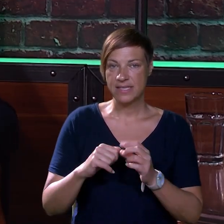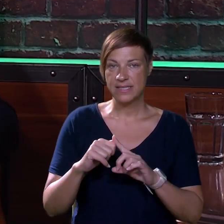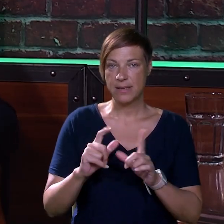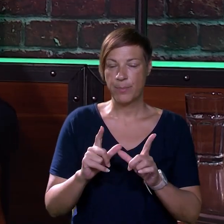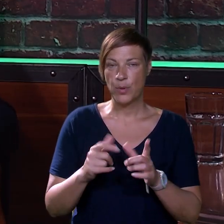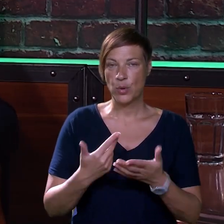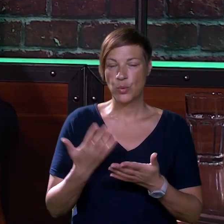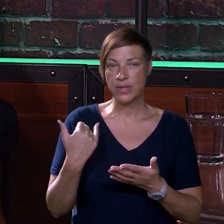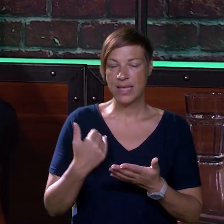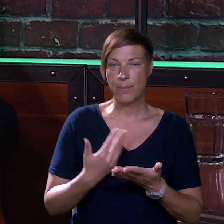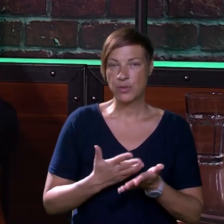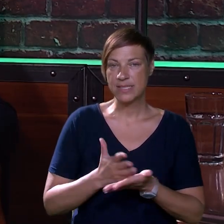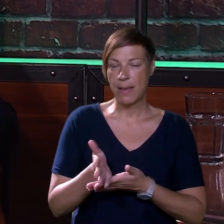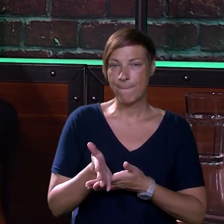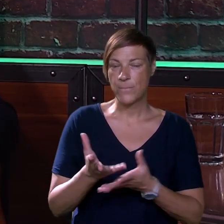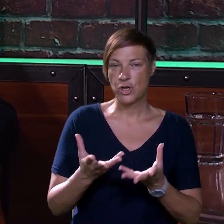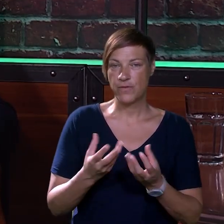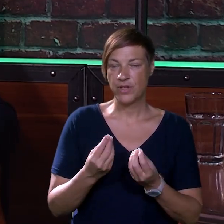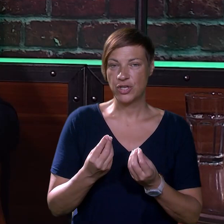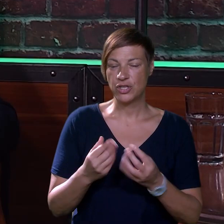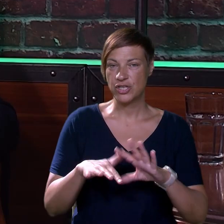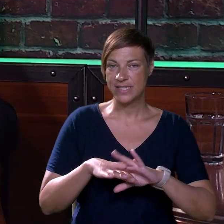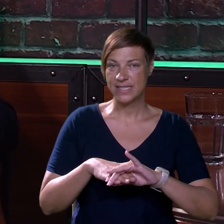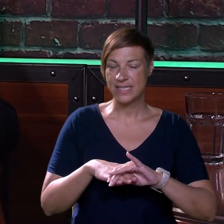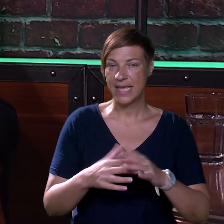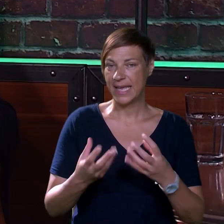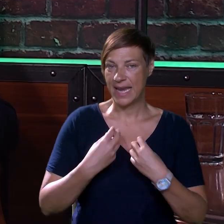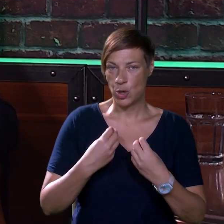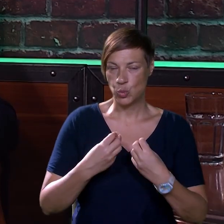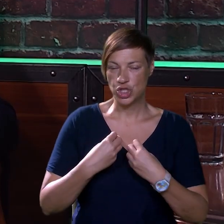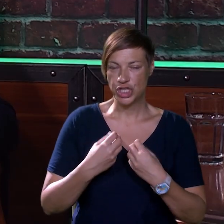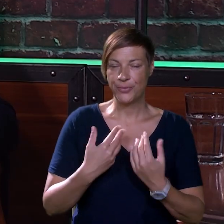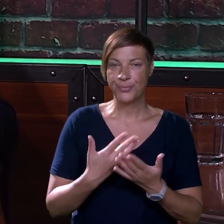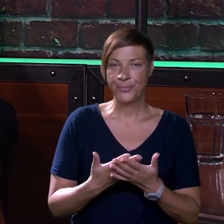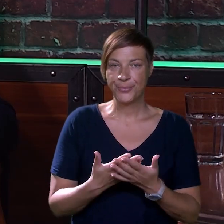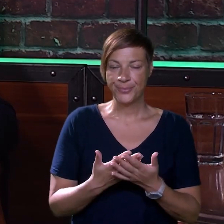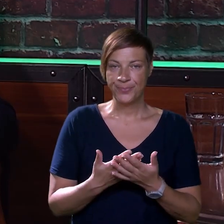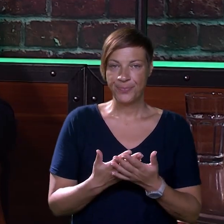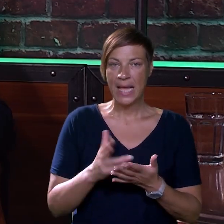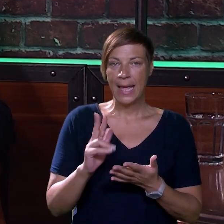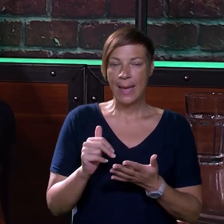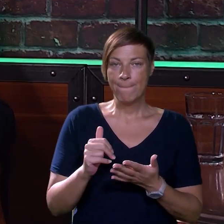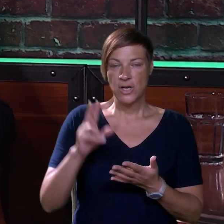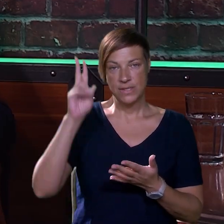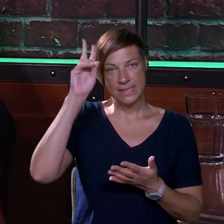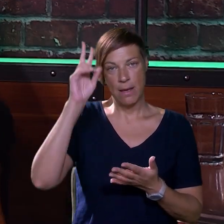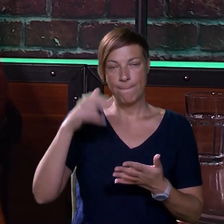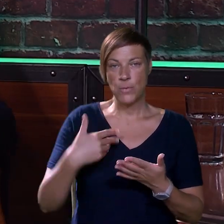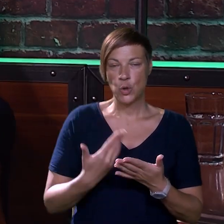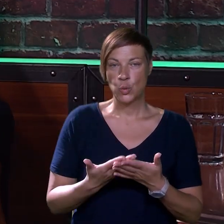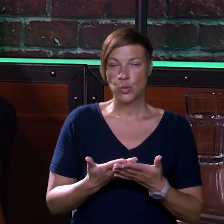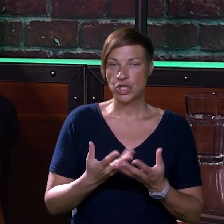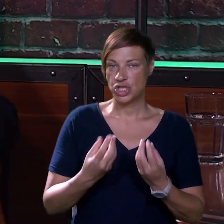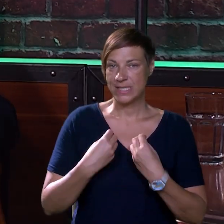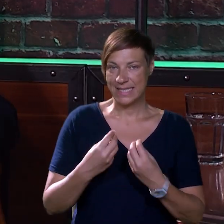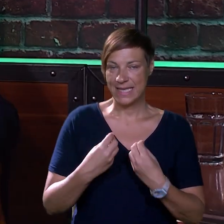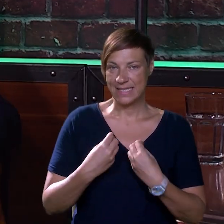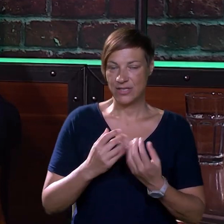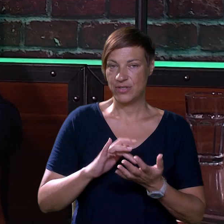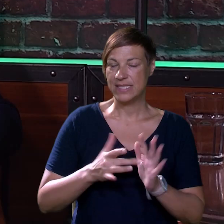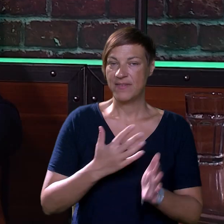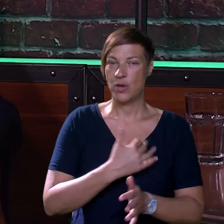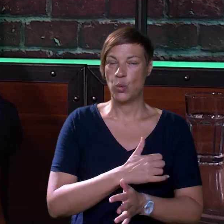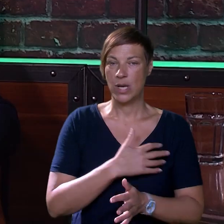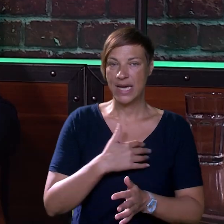Boku. Tamo sam proveo dosta dio karijere, ali dosta naučio i imao sam priliku da se odatle educiram sve